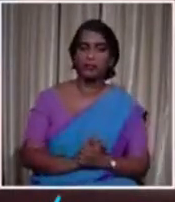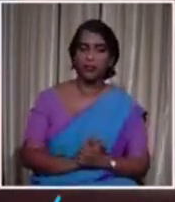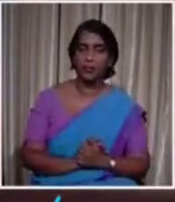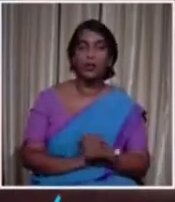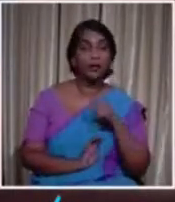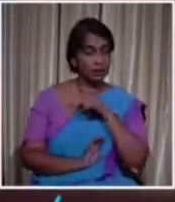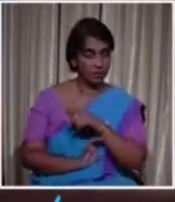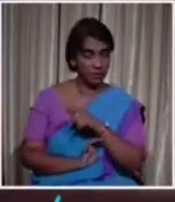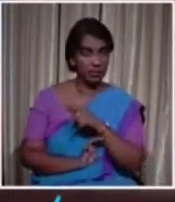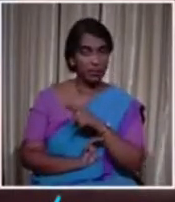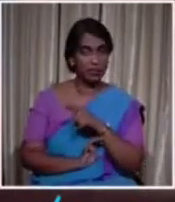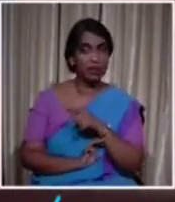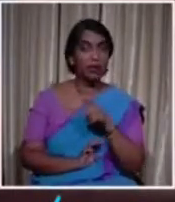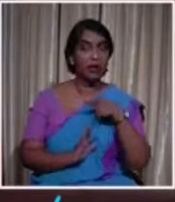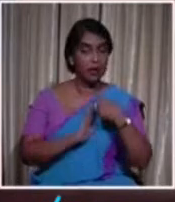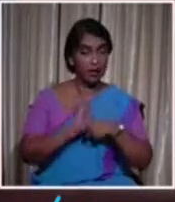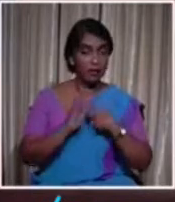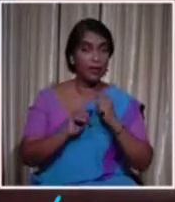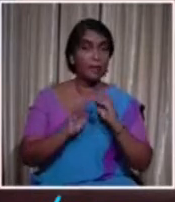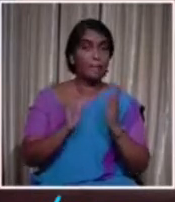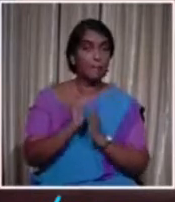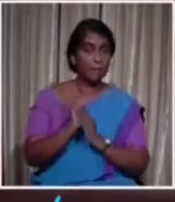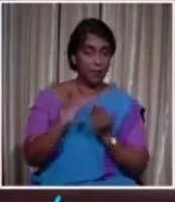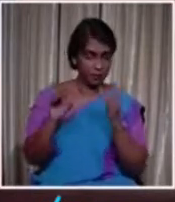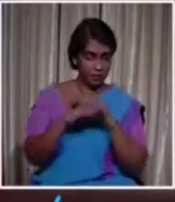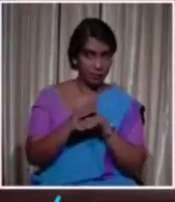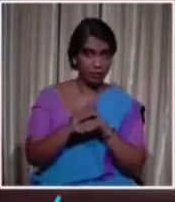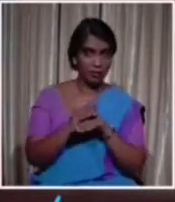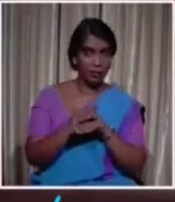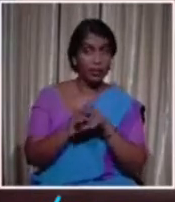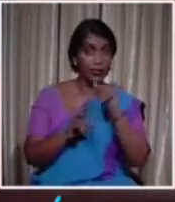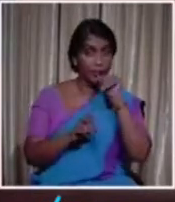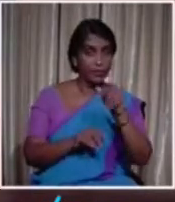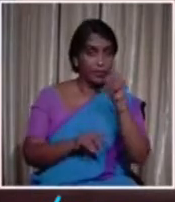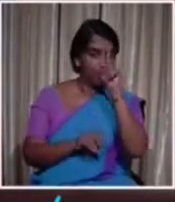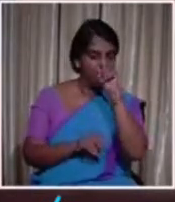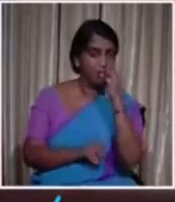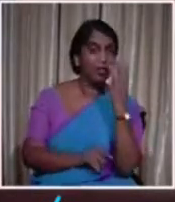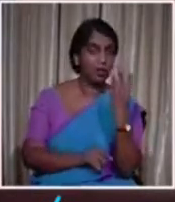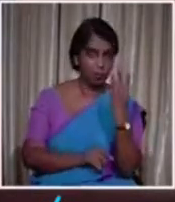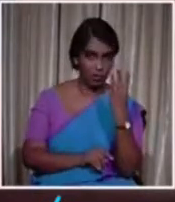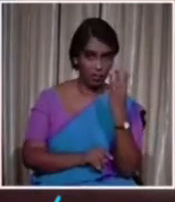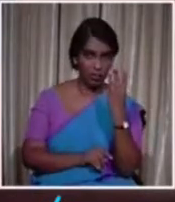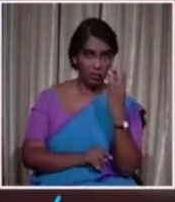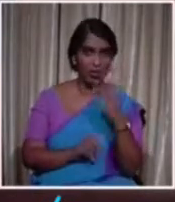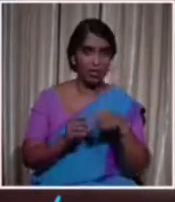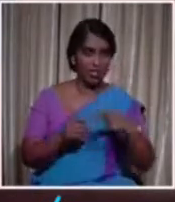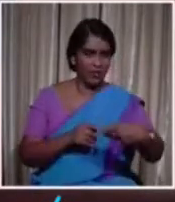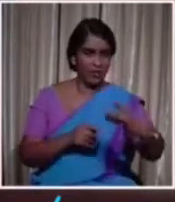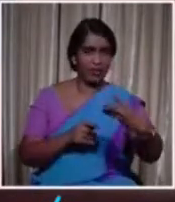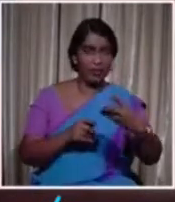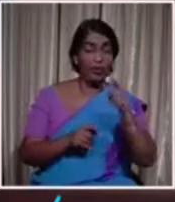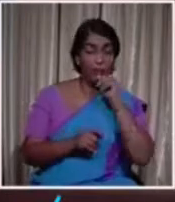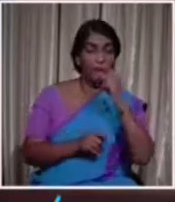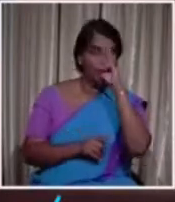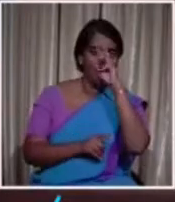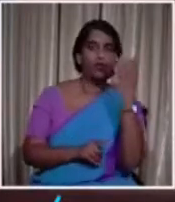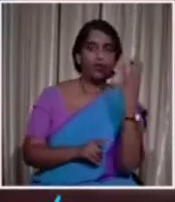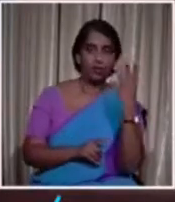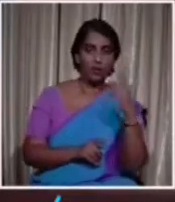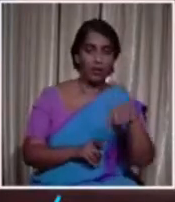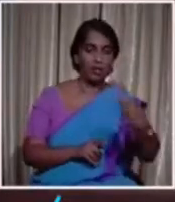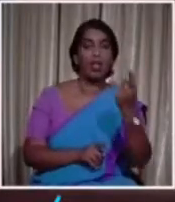किंग मेरटे अगमति दूरेट पत्ला हरियटम मास तुना तवदवस्तु न किंगे धातुंगणि